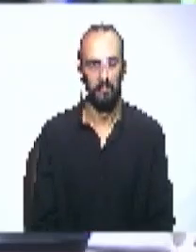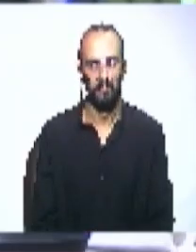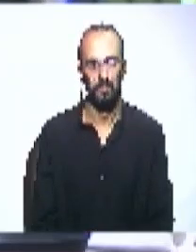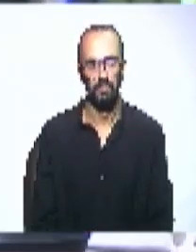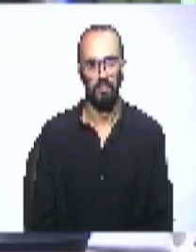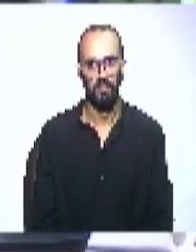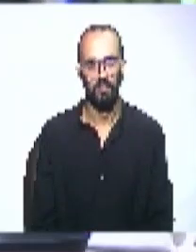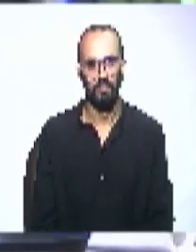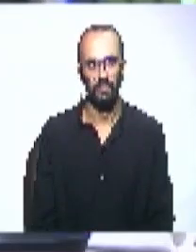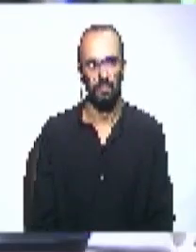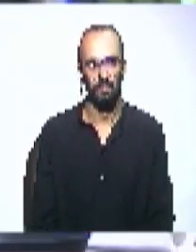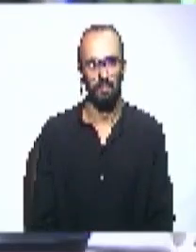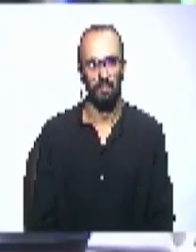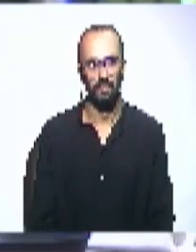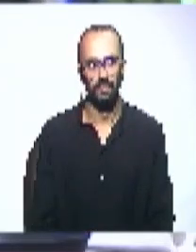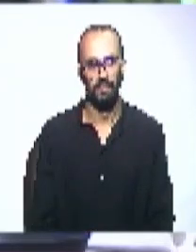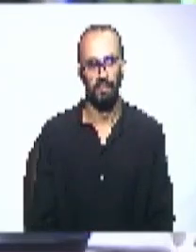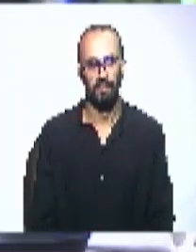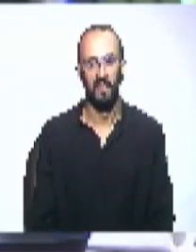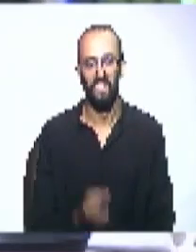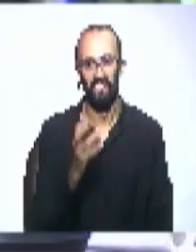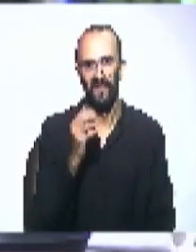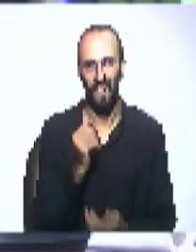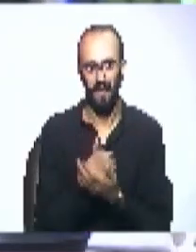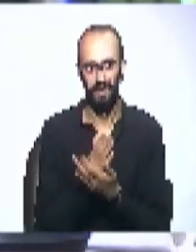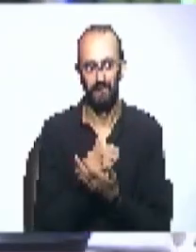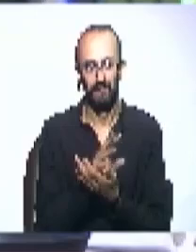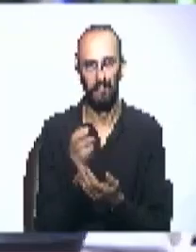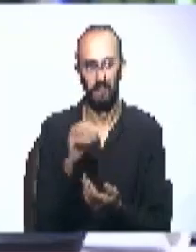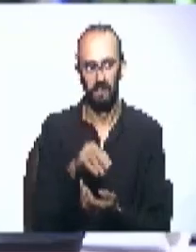كويس، شوية الفلفل دول.